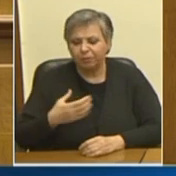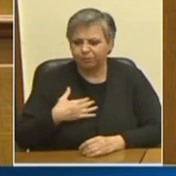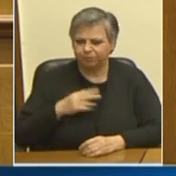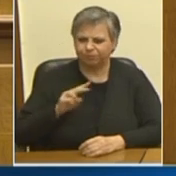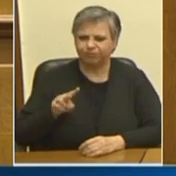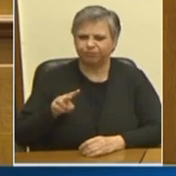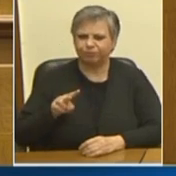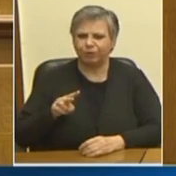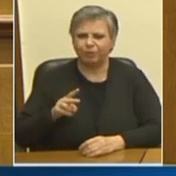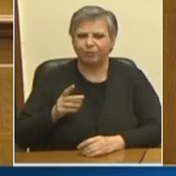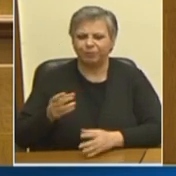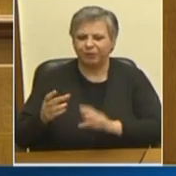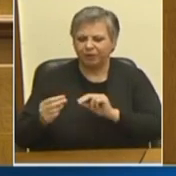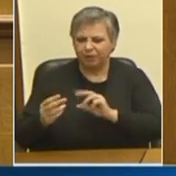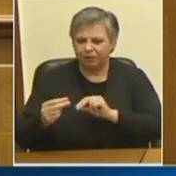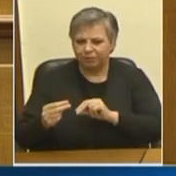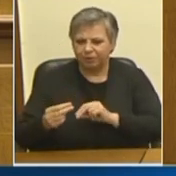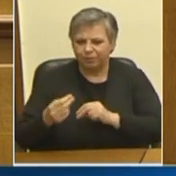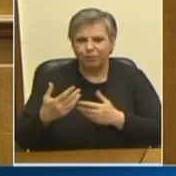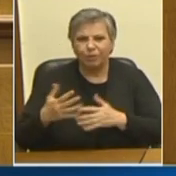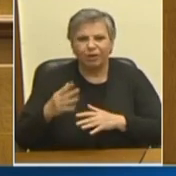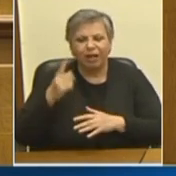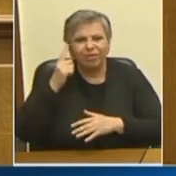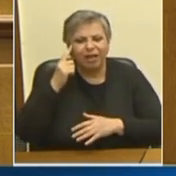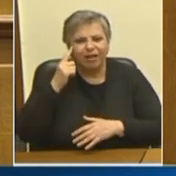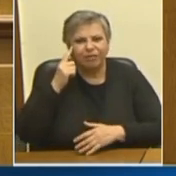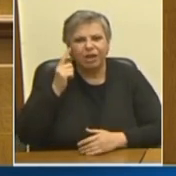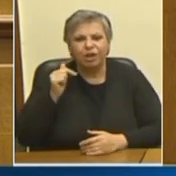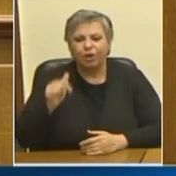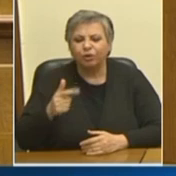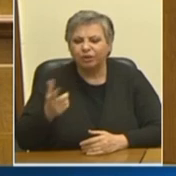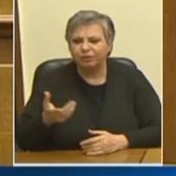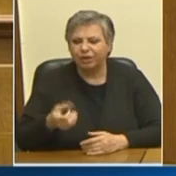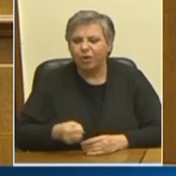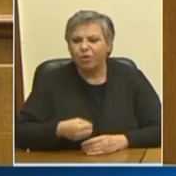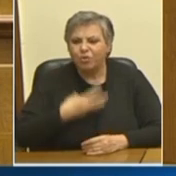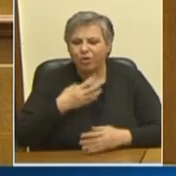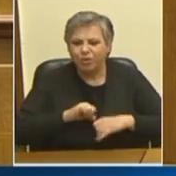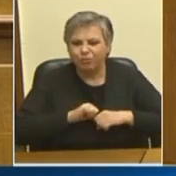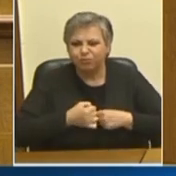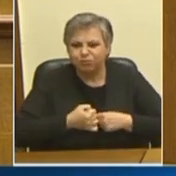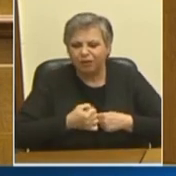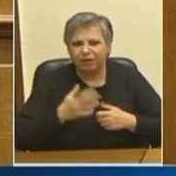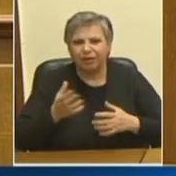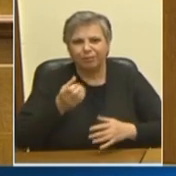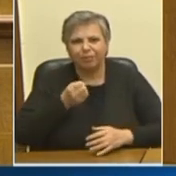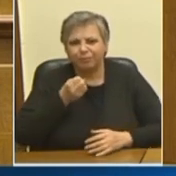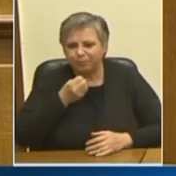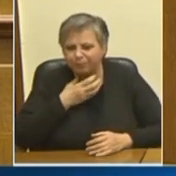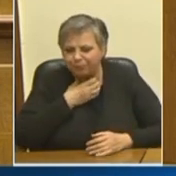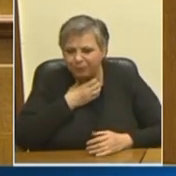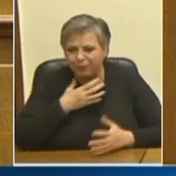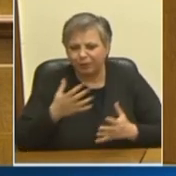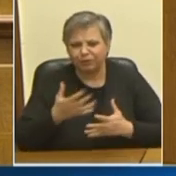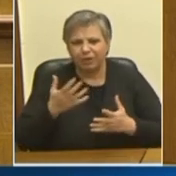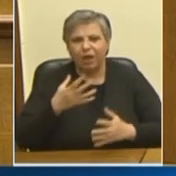Προδομένοι γιατί από δημόσιοι λειτουργοί γίνονται ιδιωτικοί υπάλληλοι, γιατί αμφισβητούν αν η πολιτεία θα